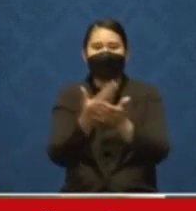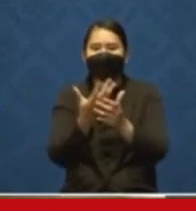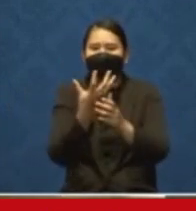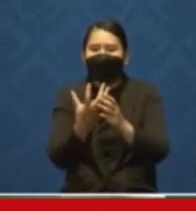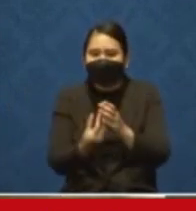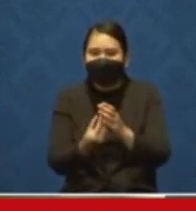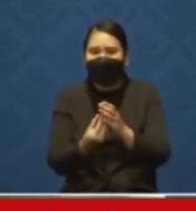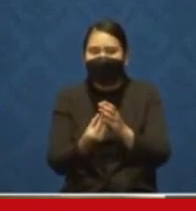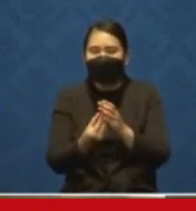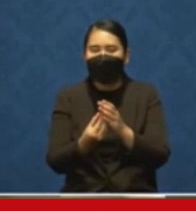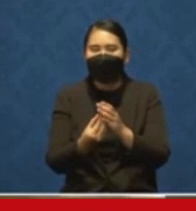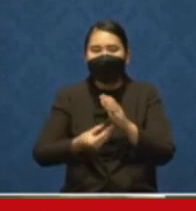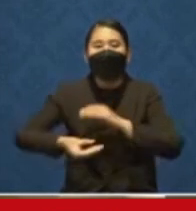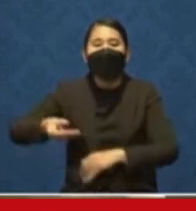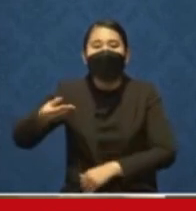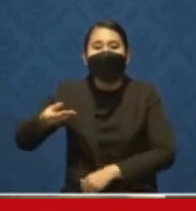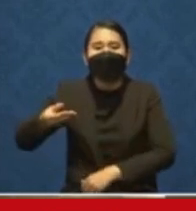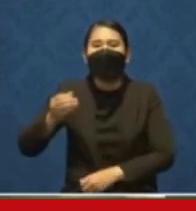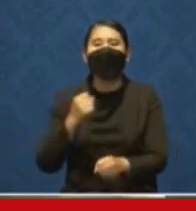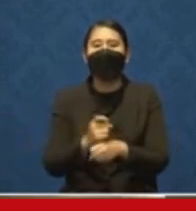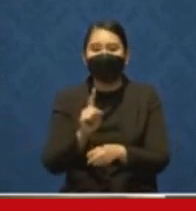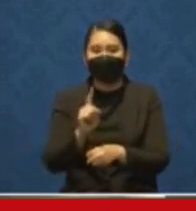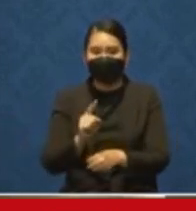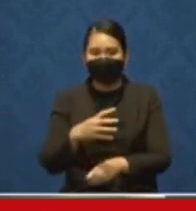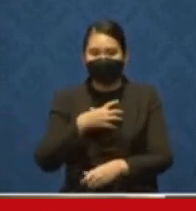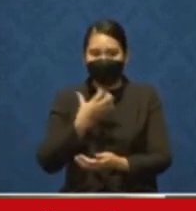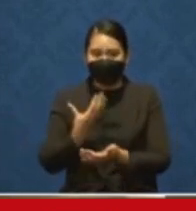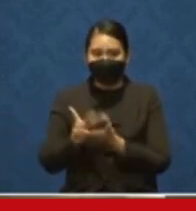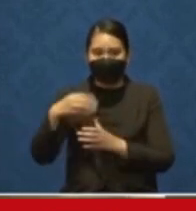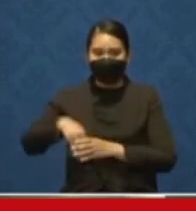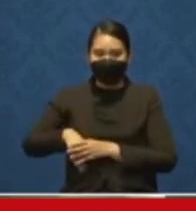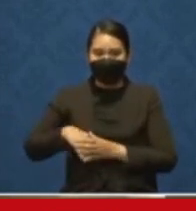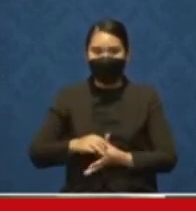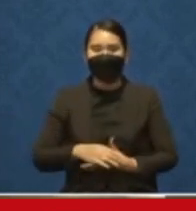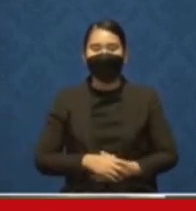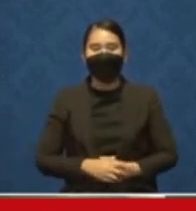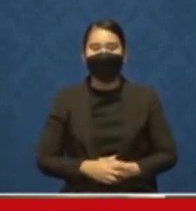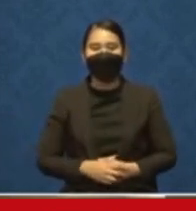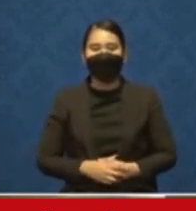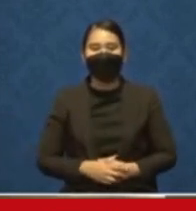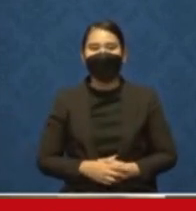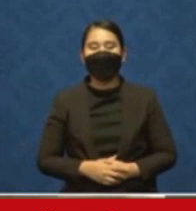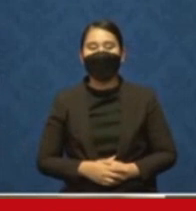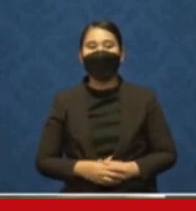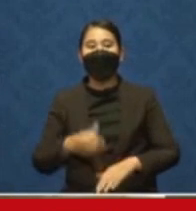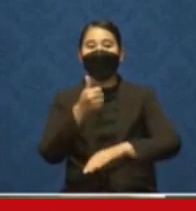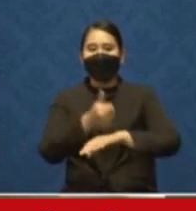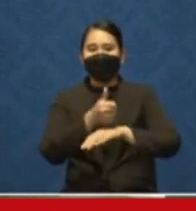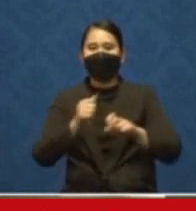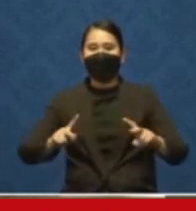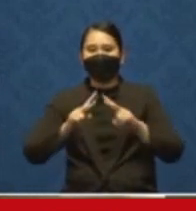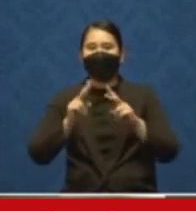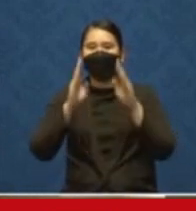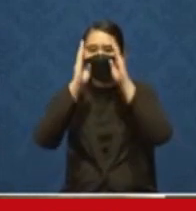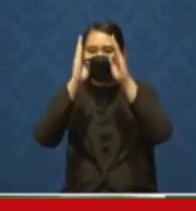จ่ายชาวบ้านจริง400กรัมตียังมาบอกว่าที่เหลือก็คืนสิเบอร์โทรเขาจะ